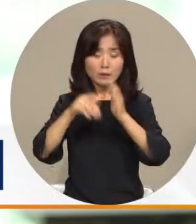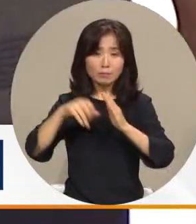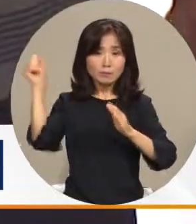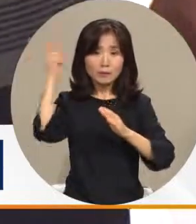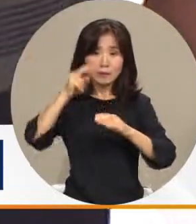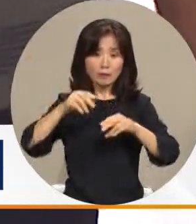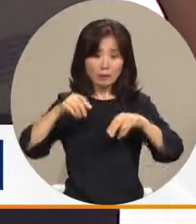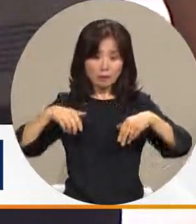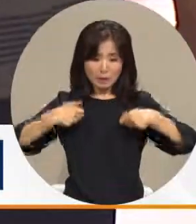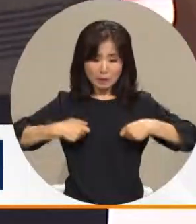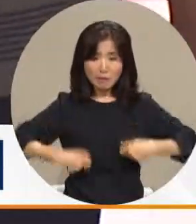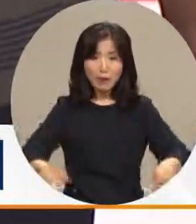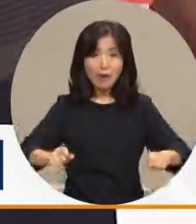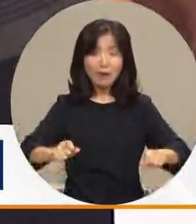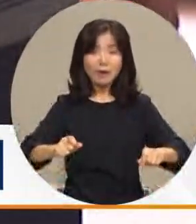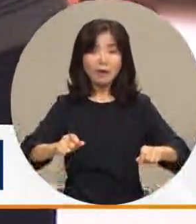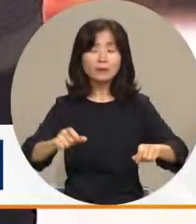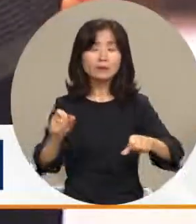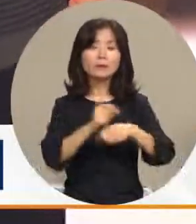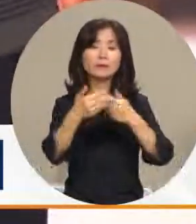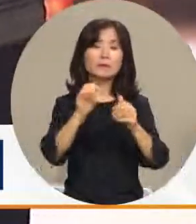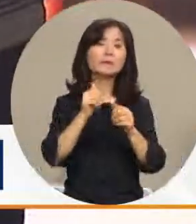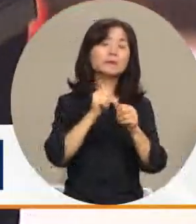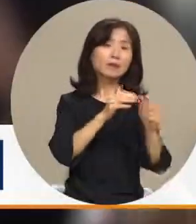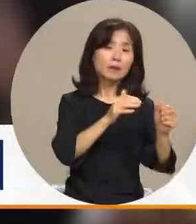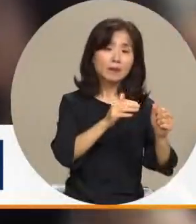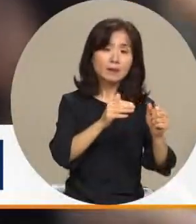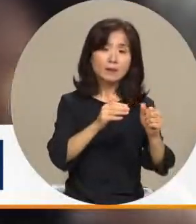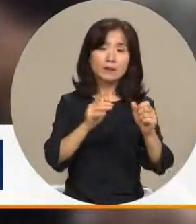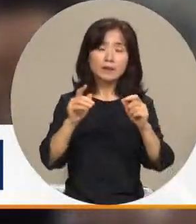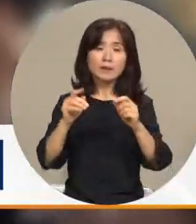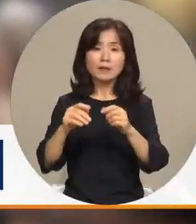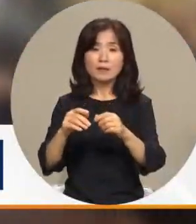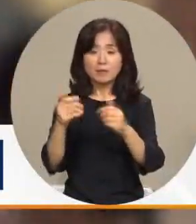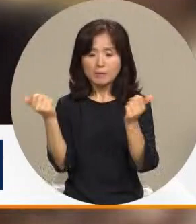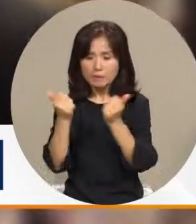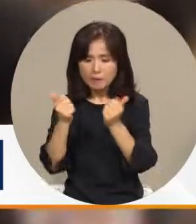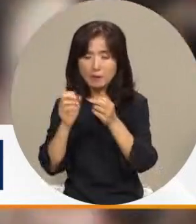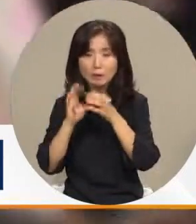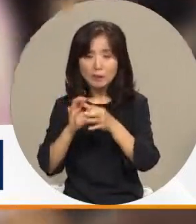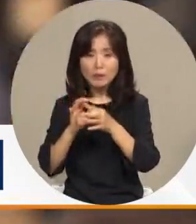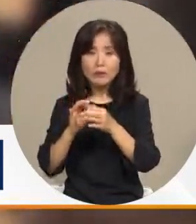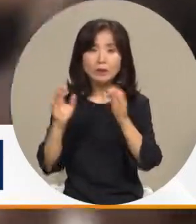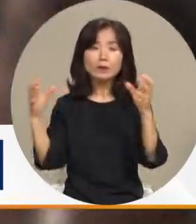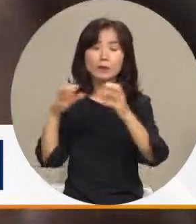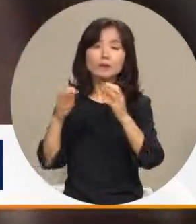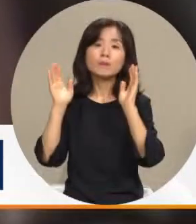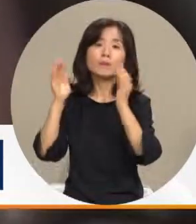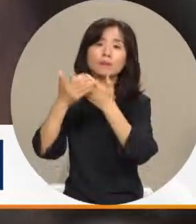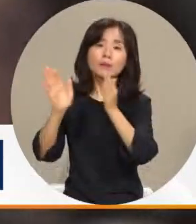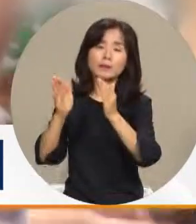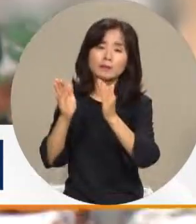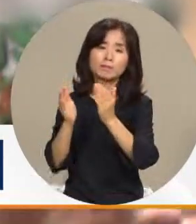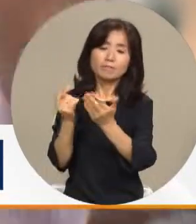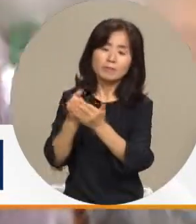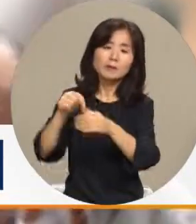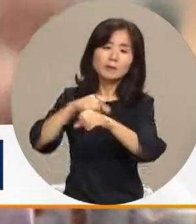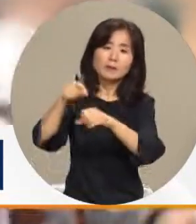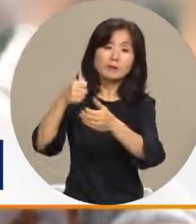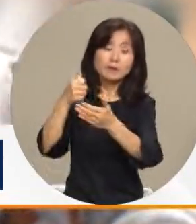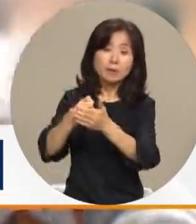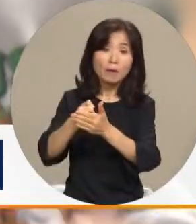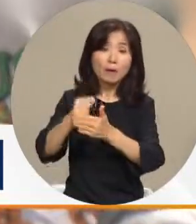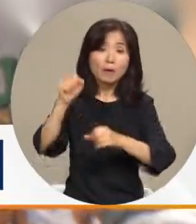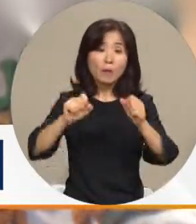개별화 교육지원팀에 한 차례 협의를 통해 통합학급에 머무르는 시간 등을 결정했는데 행동의